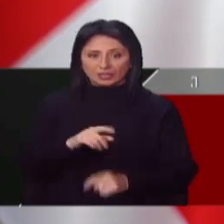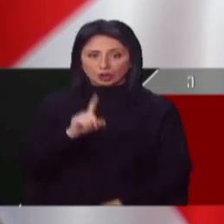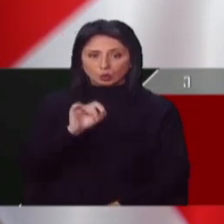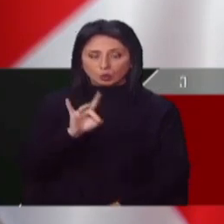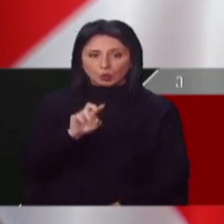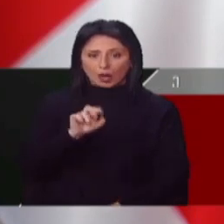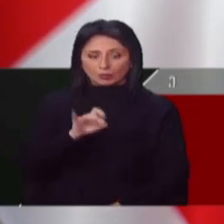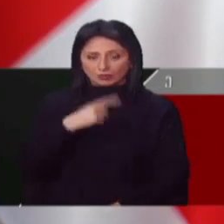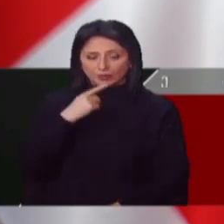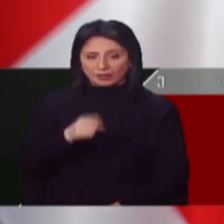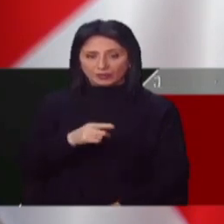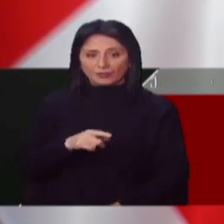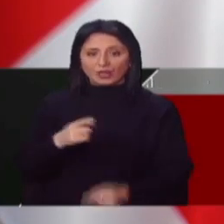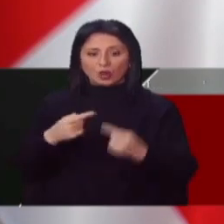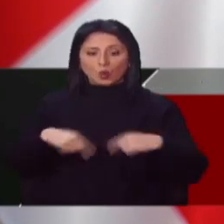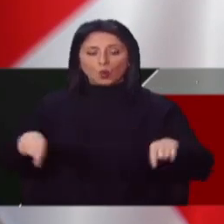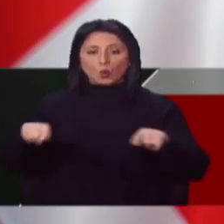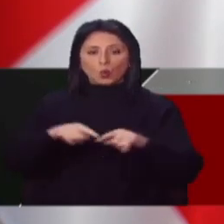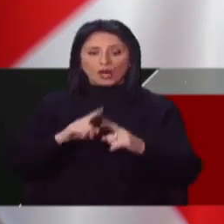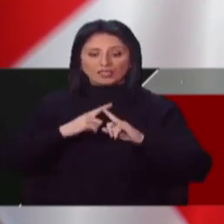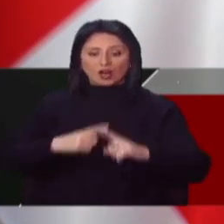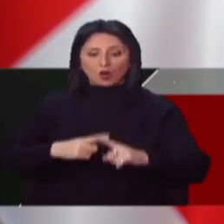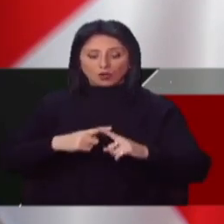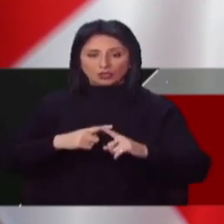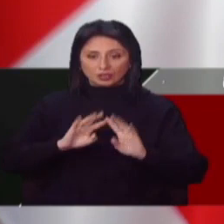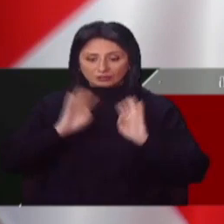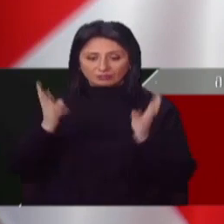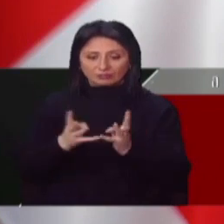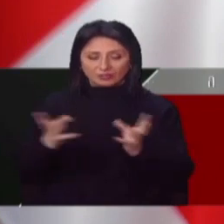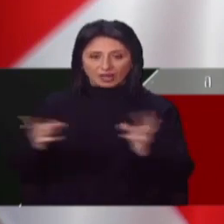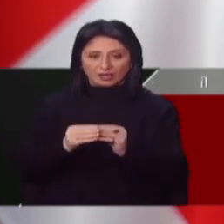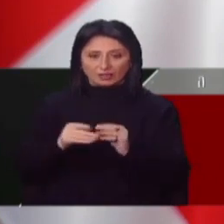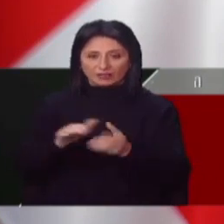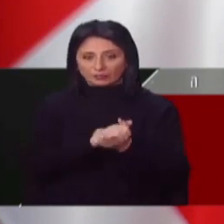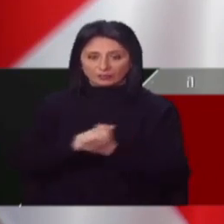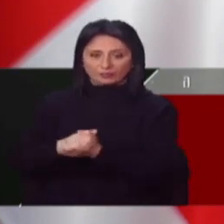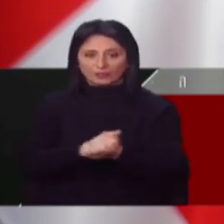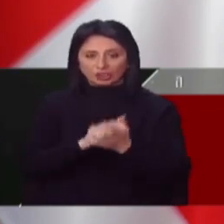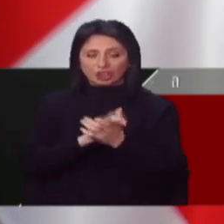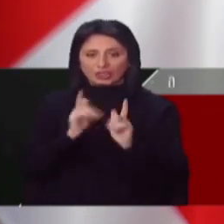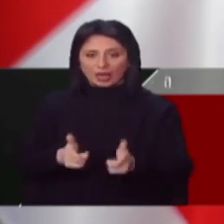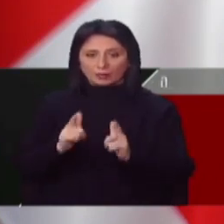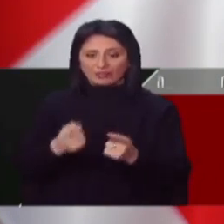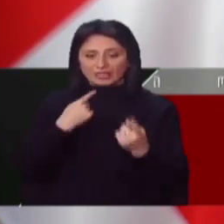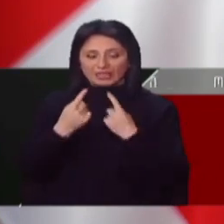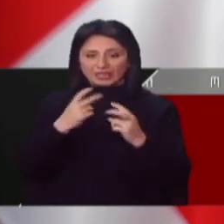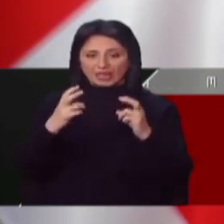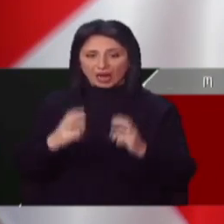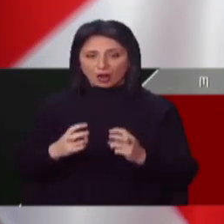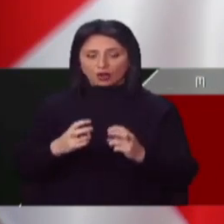სალომე ზურაბიშვილმა. ანუ კოალიცია, ეს არის კონსენსუსის შესაძლებლობა, ეს არის შეთანხმების და